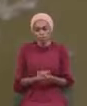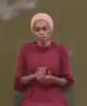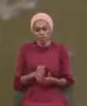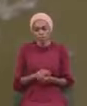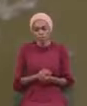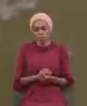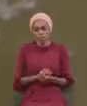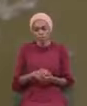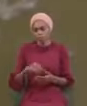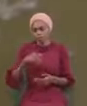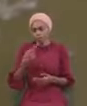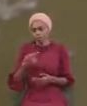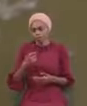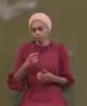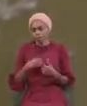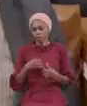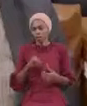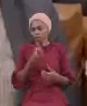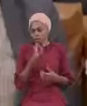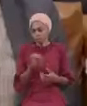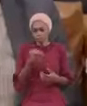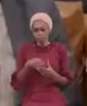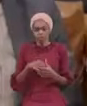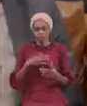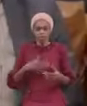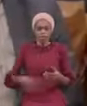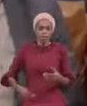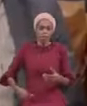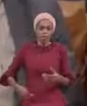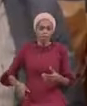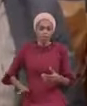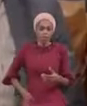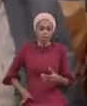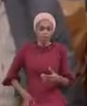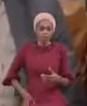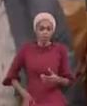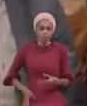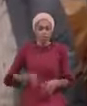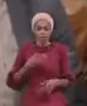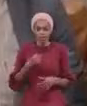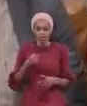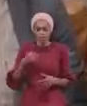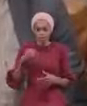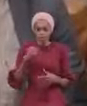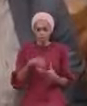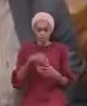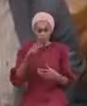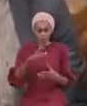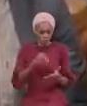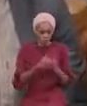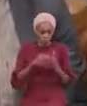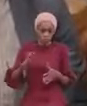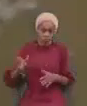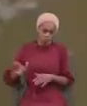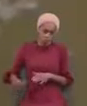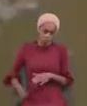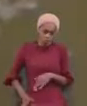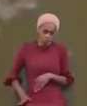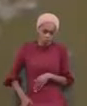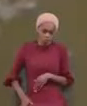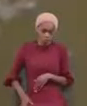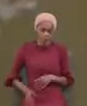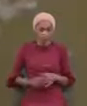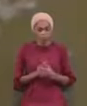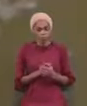poche est-ce que je parle est-ce que parle c'est notre père s'il a l'argent c'est dans ma